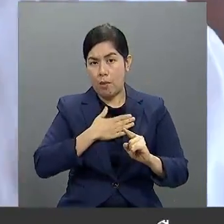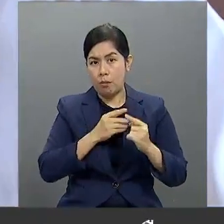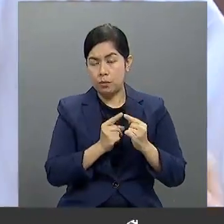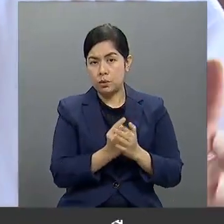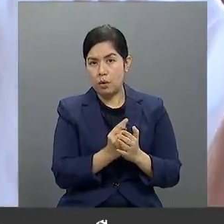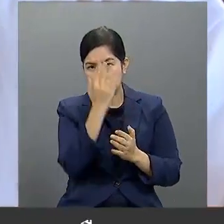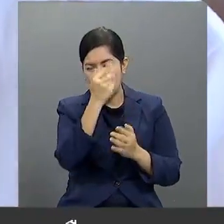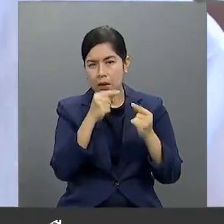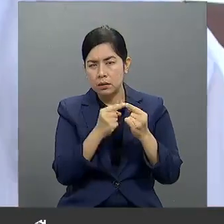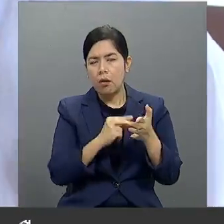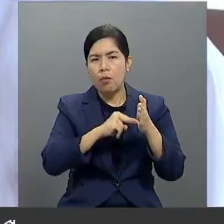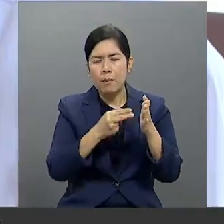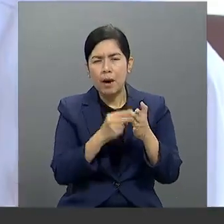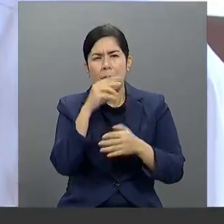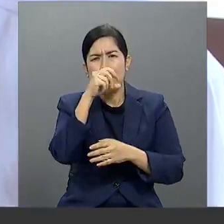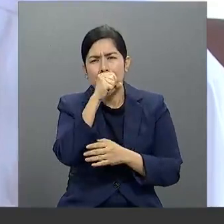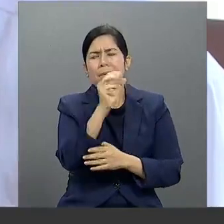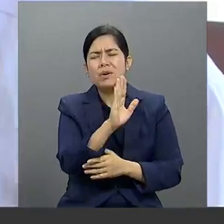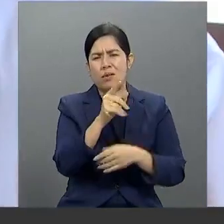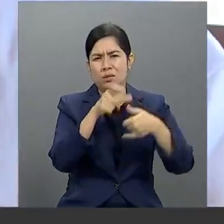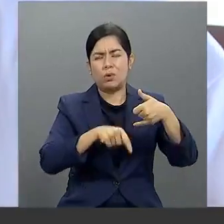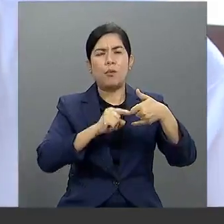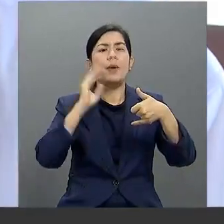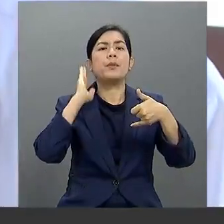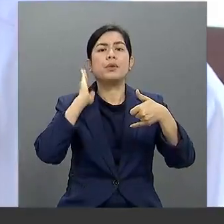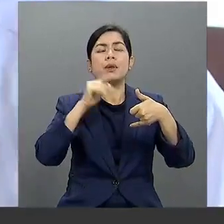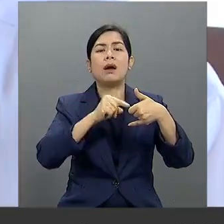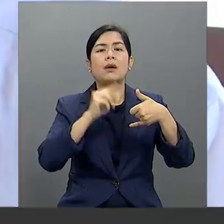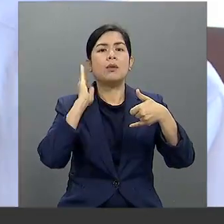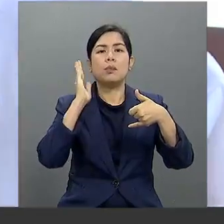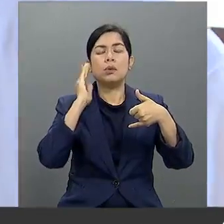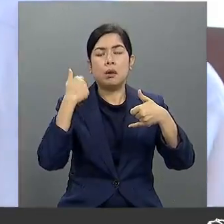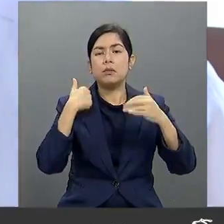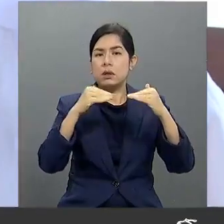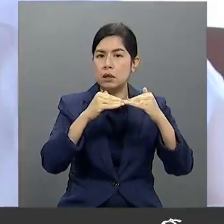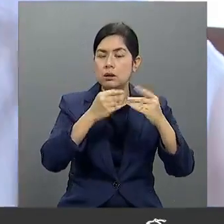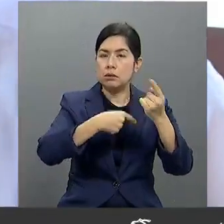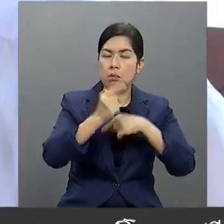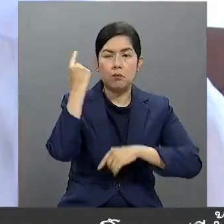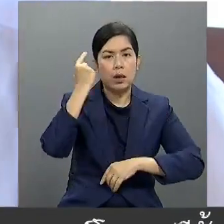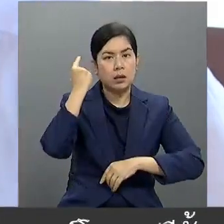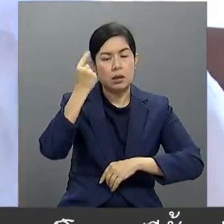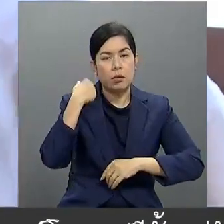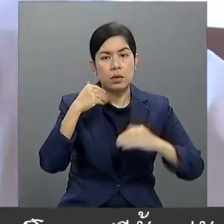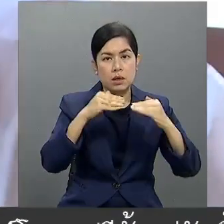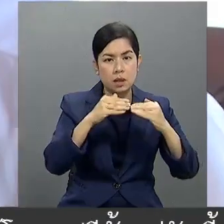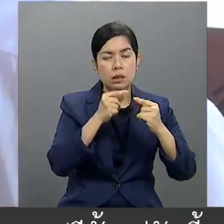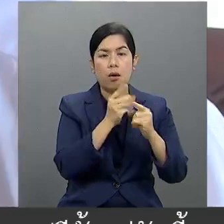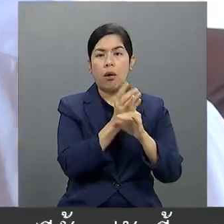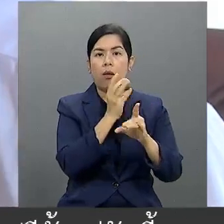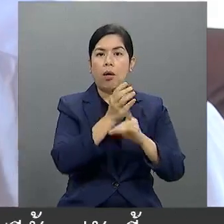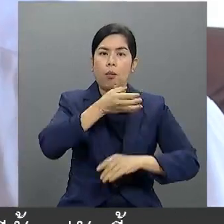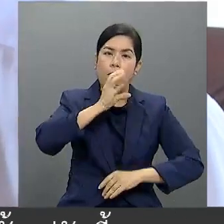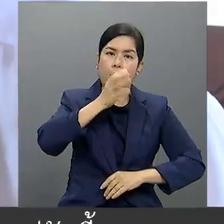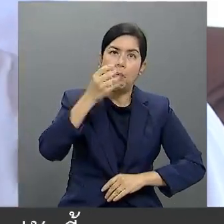ยชายชาตรีคุณมีสิทธิ์ไม่ได้ผิดผมไปกินเหล้าผมไปนี่ไปมีอะไรเด็กก็เข้ามาท